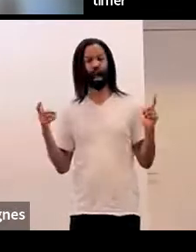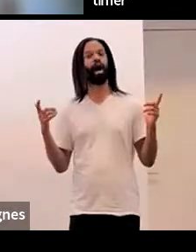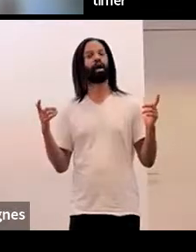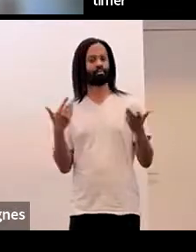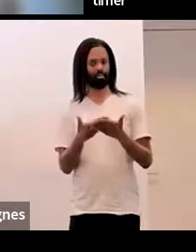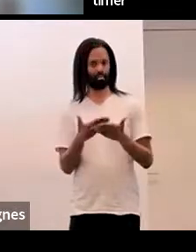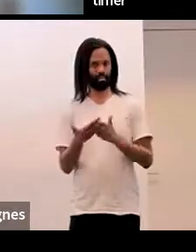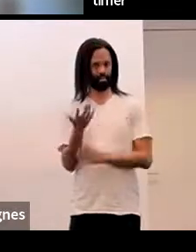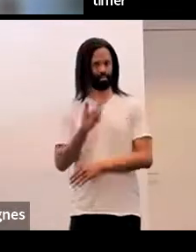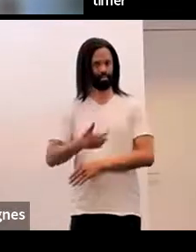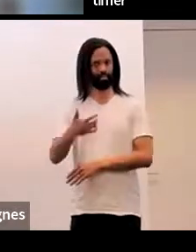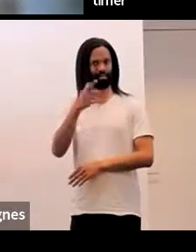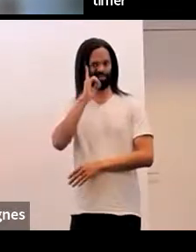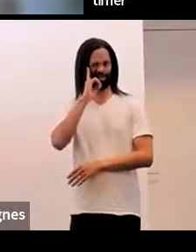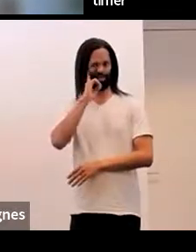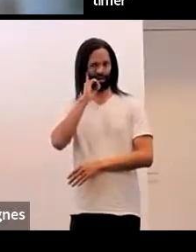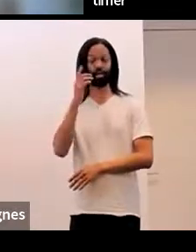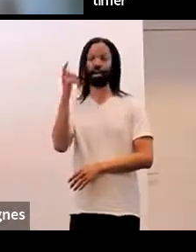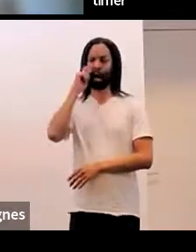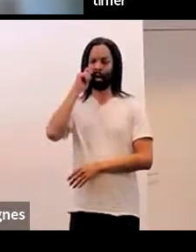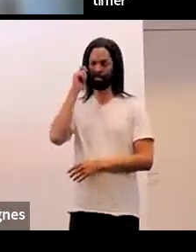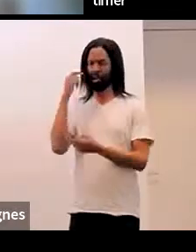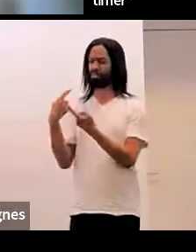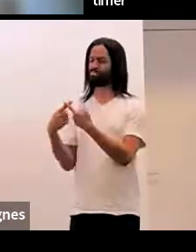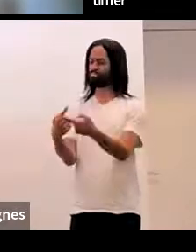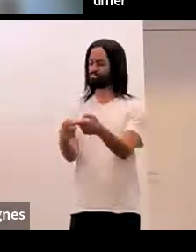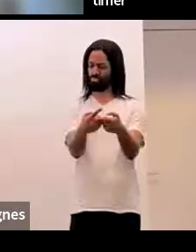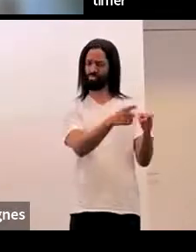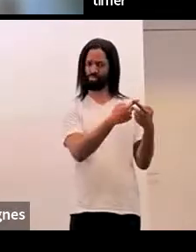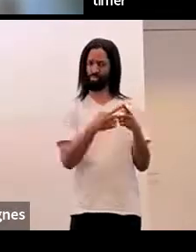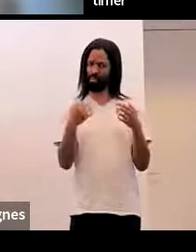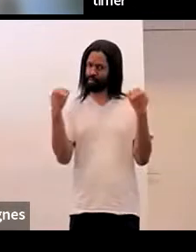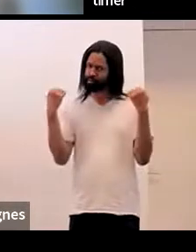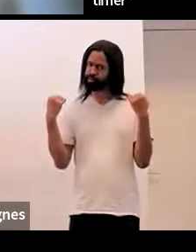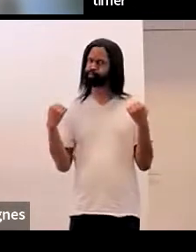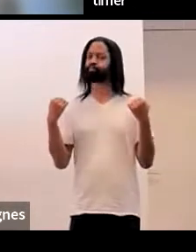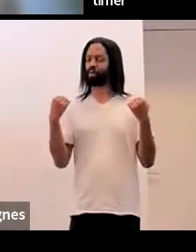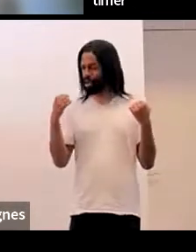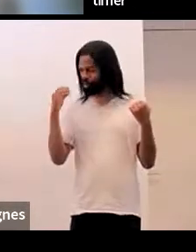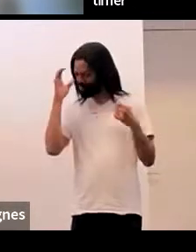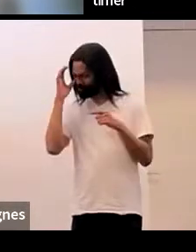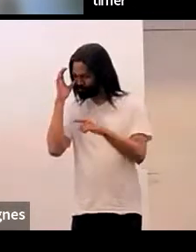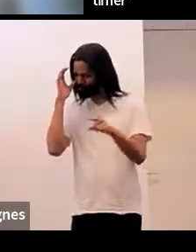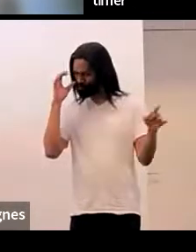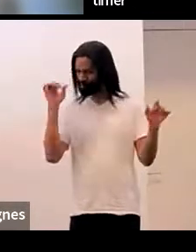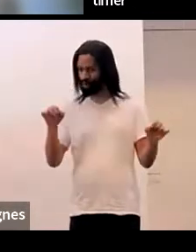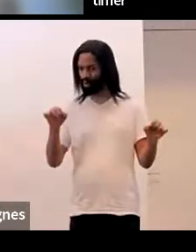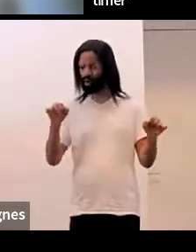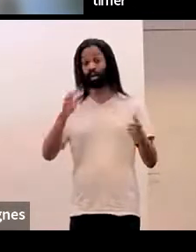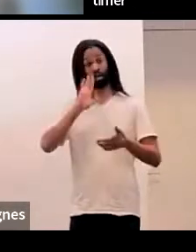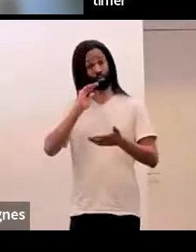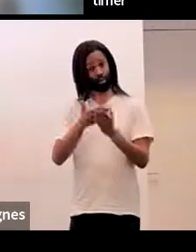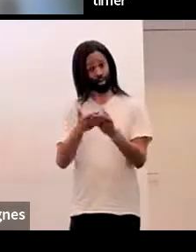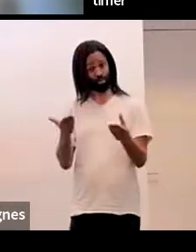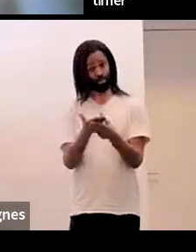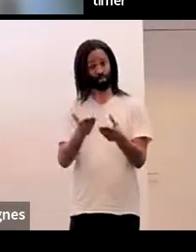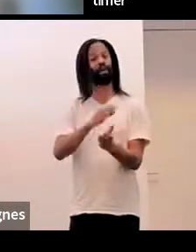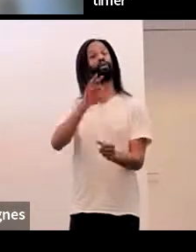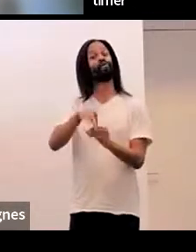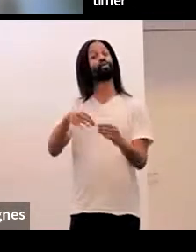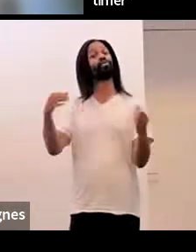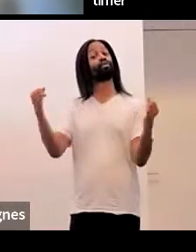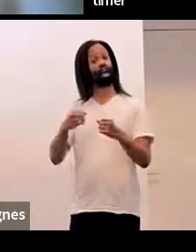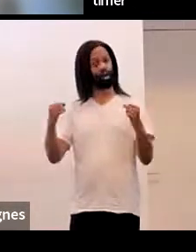réseau solide d'experts. Nous voterons donc bien évidemment favorablement cette délibération qui va dans le sens de